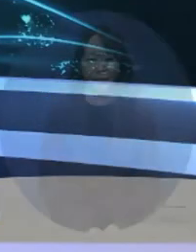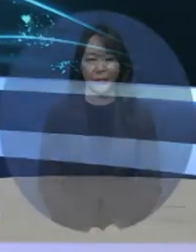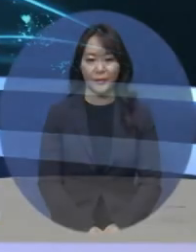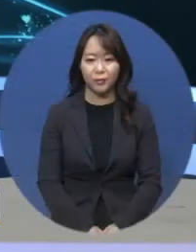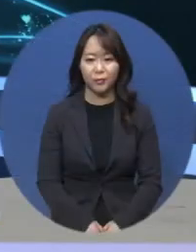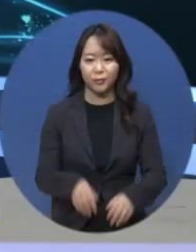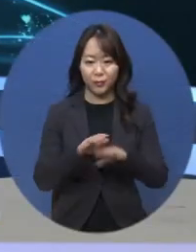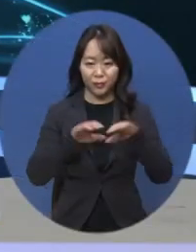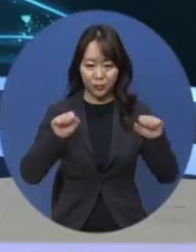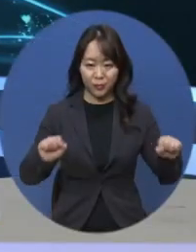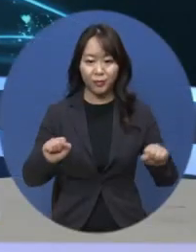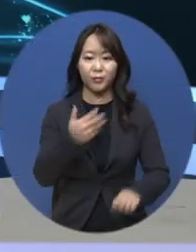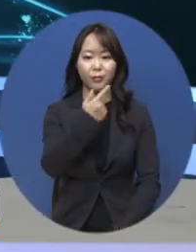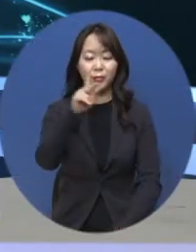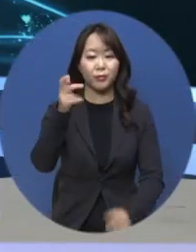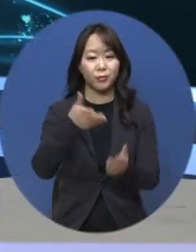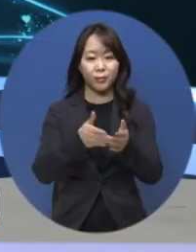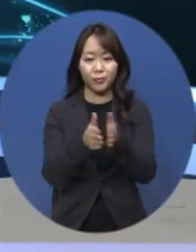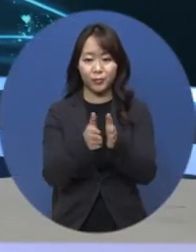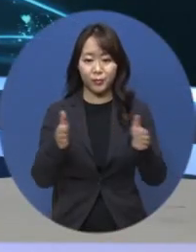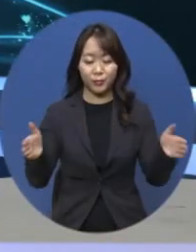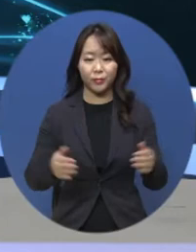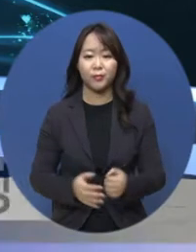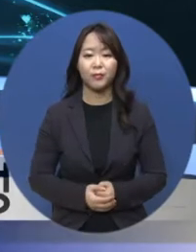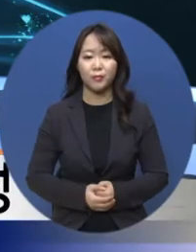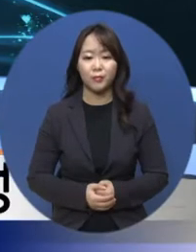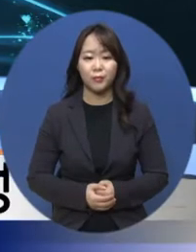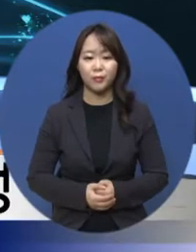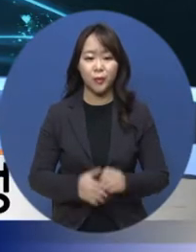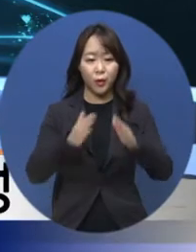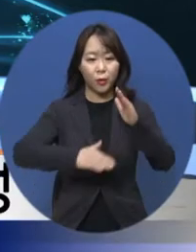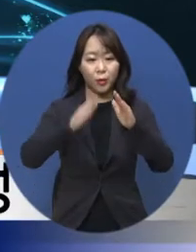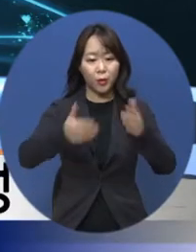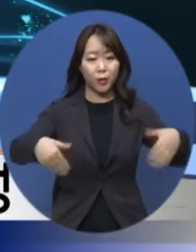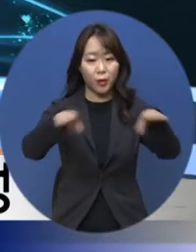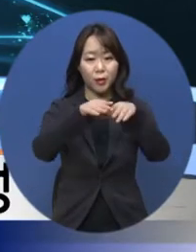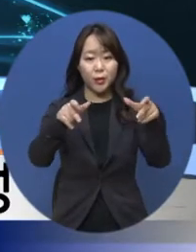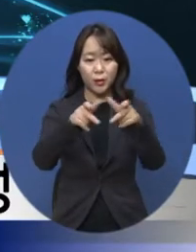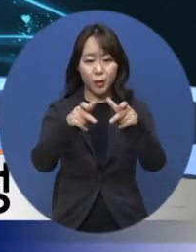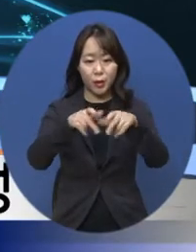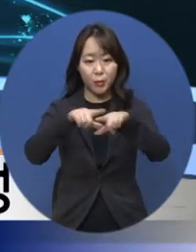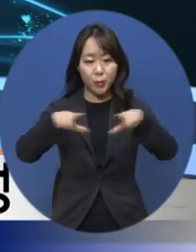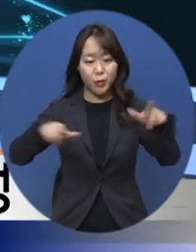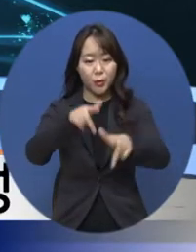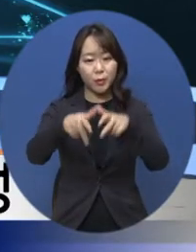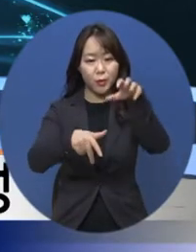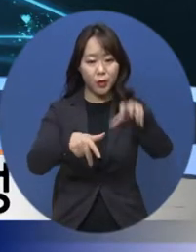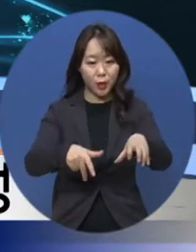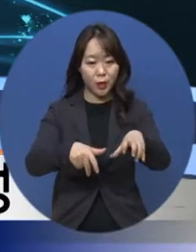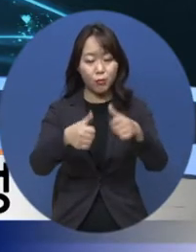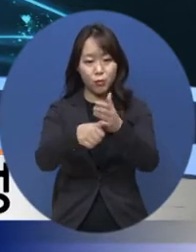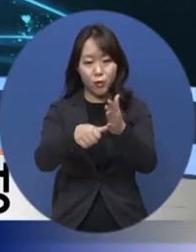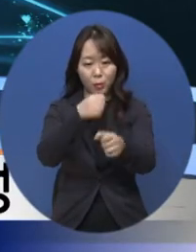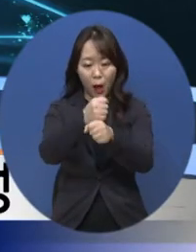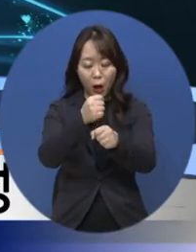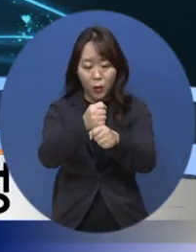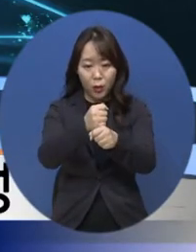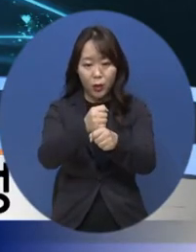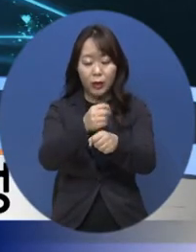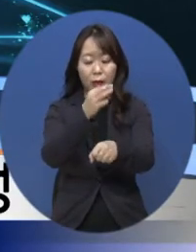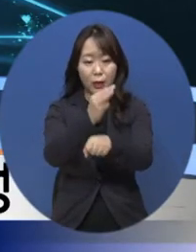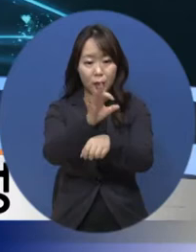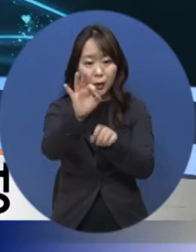시청자 여러분 안녕하십니까 복지 tv 뉴스 입니다 공공기관에서 장애인 표준 사업장의 생 산 품 구매액이